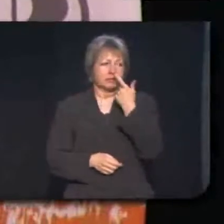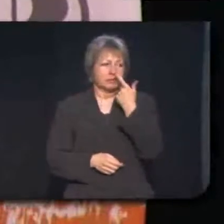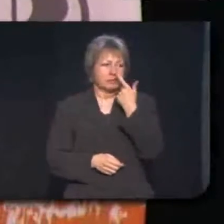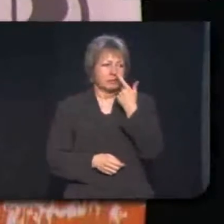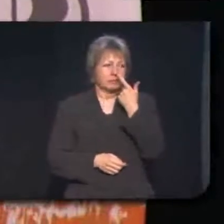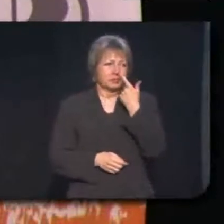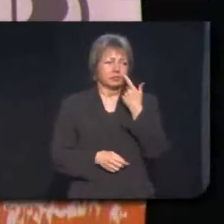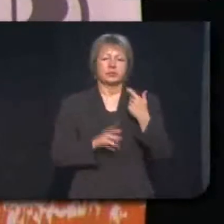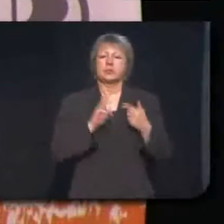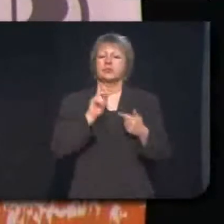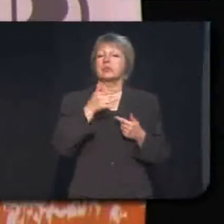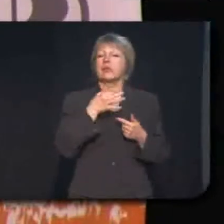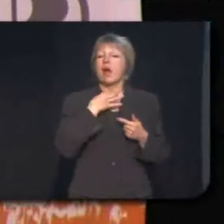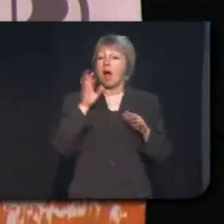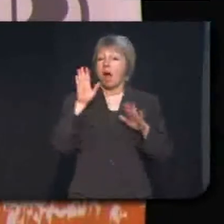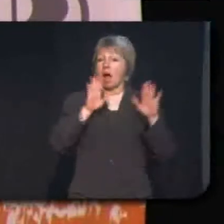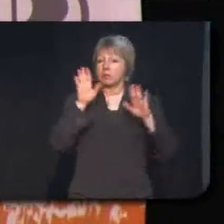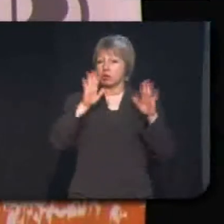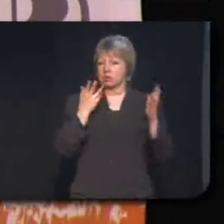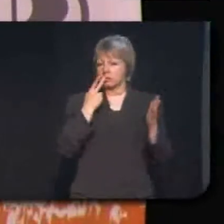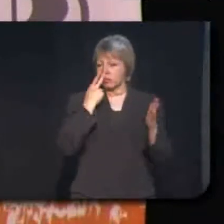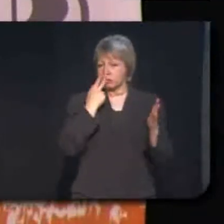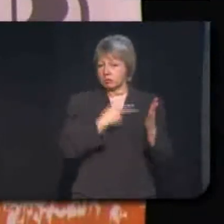zur Abstimmung stehen